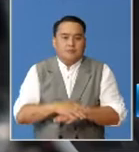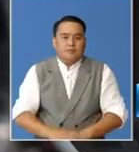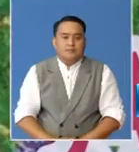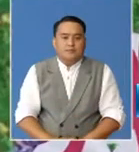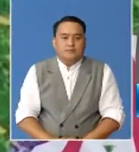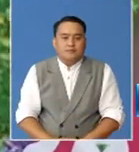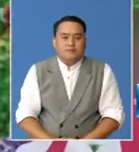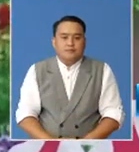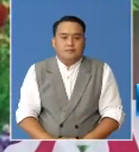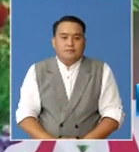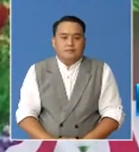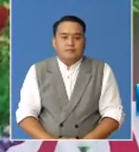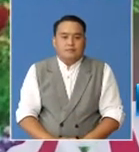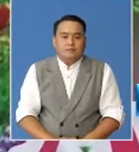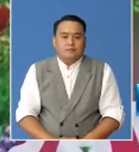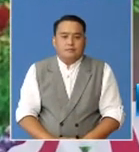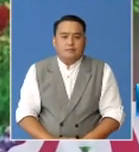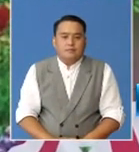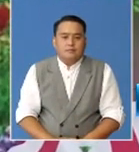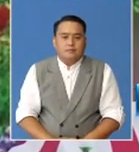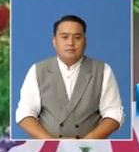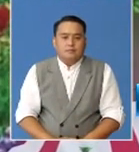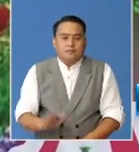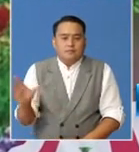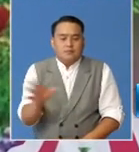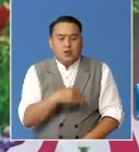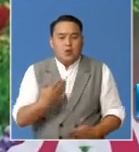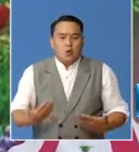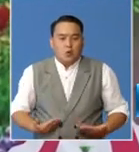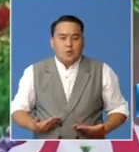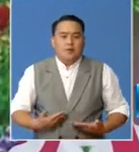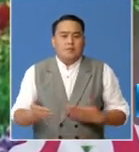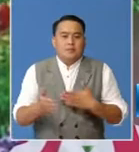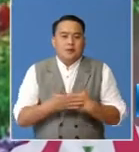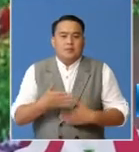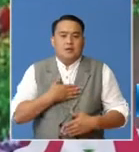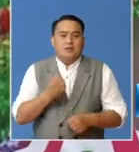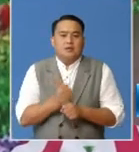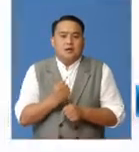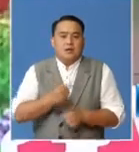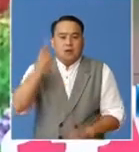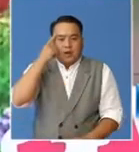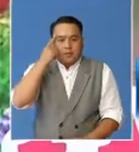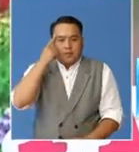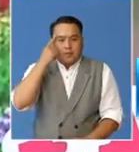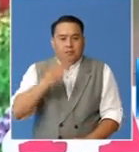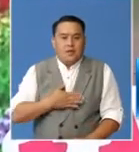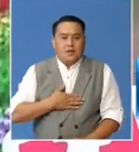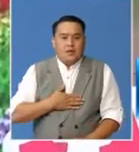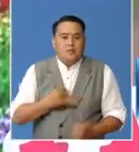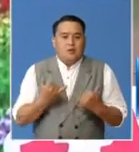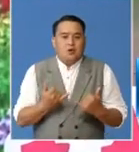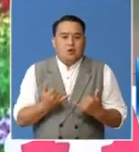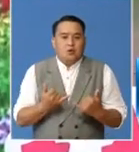жұбайы. Таскыныңды бүкіл өмір жасаған жақсылықтары алдыдан шығып жатыр деп ойлайым. Бүгінгі